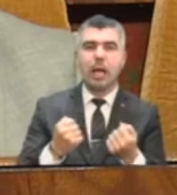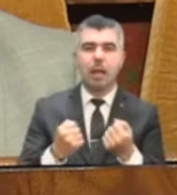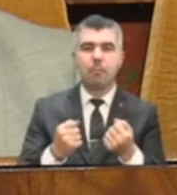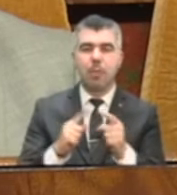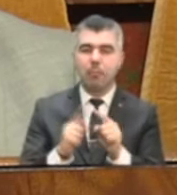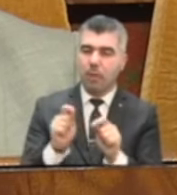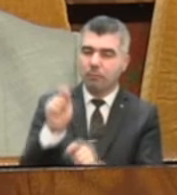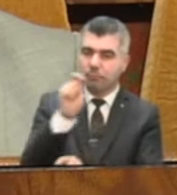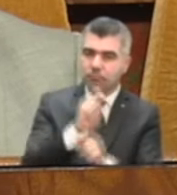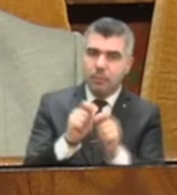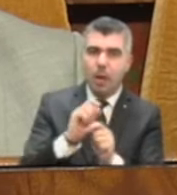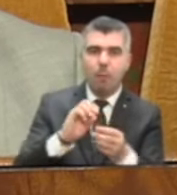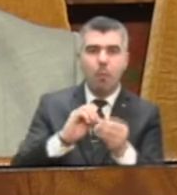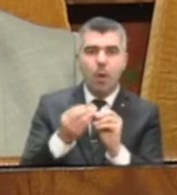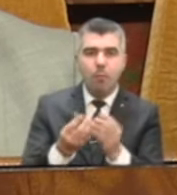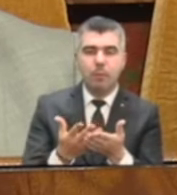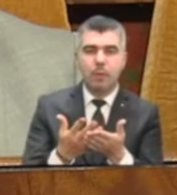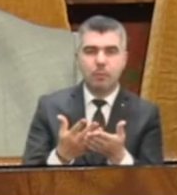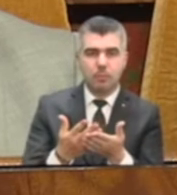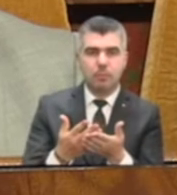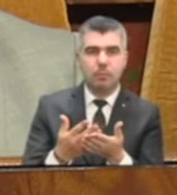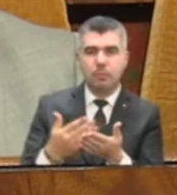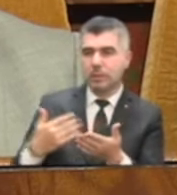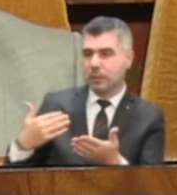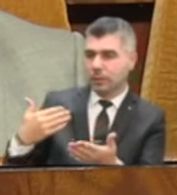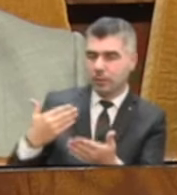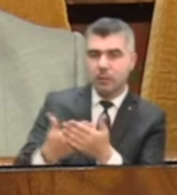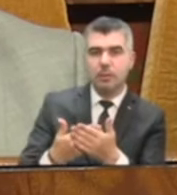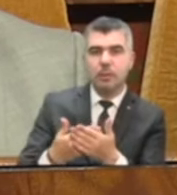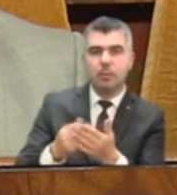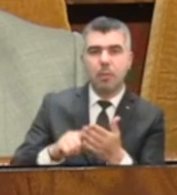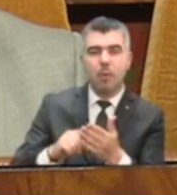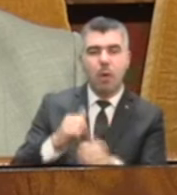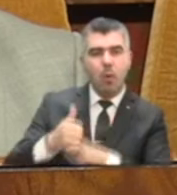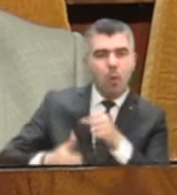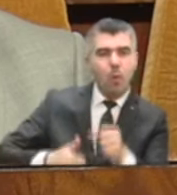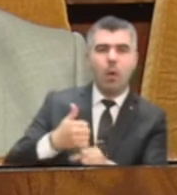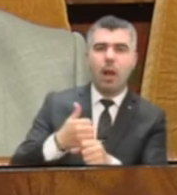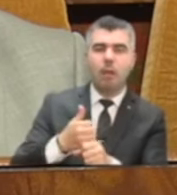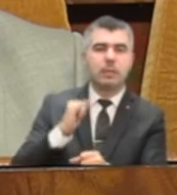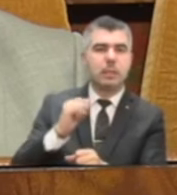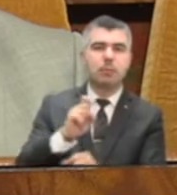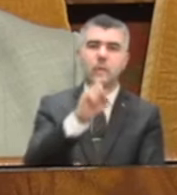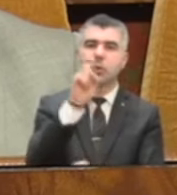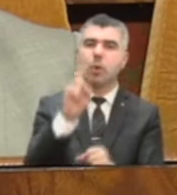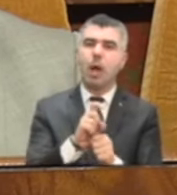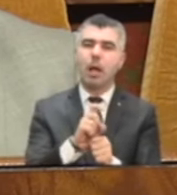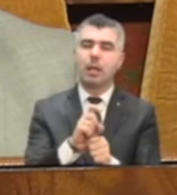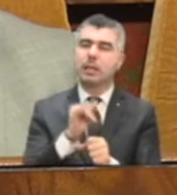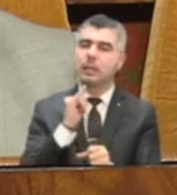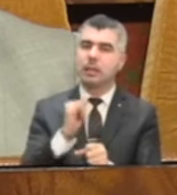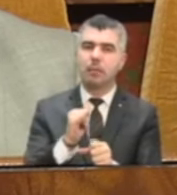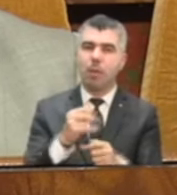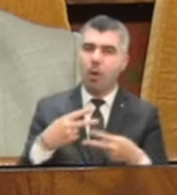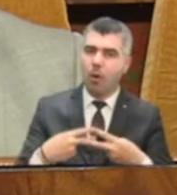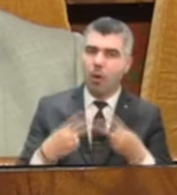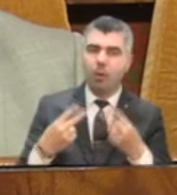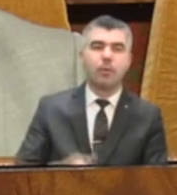ونعالجوا مجموعه ديال المشاكل في 90 ثانيه، وكل سنه تيتكرر هذا السؤال، ولكن